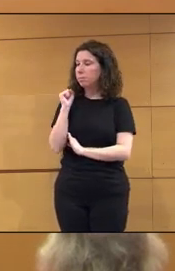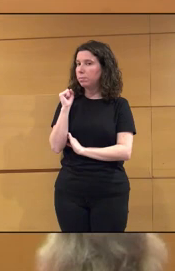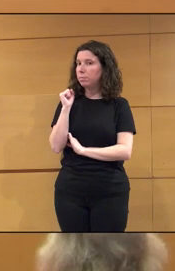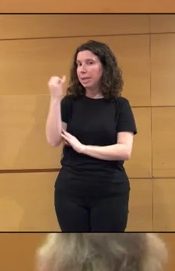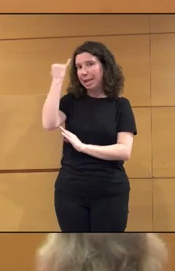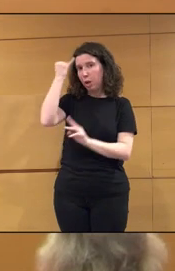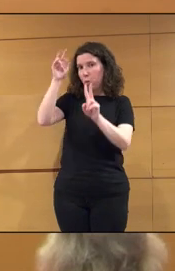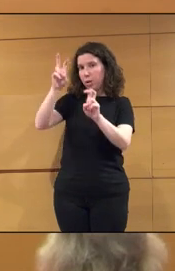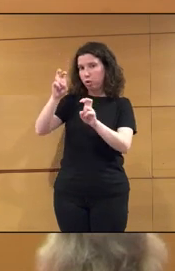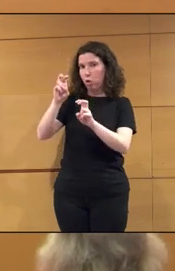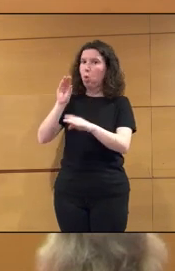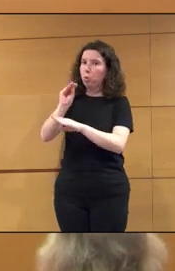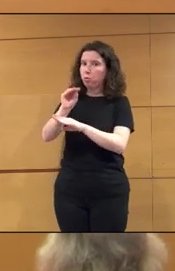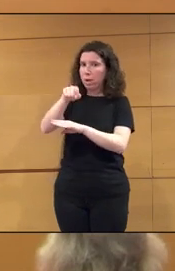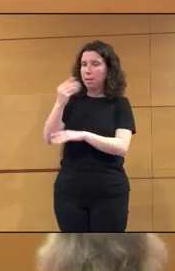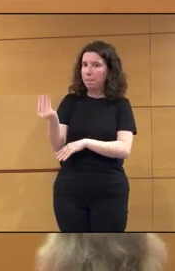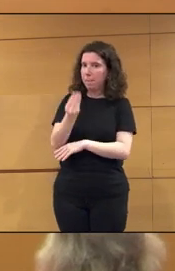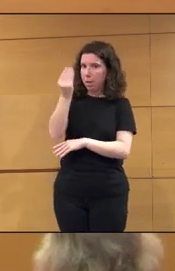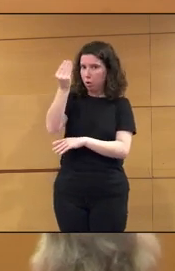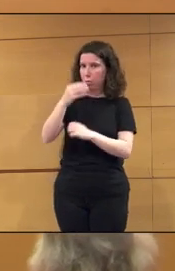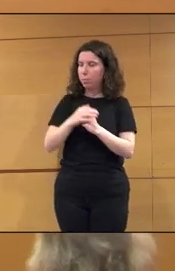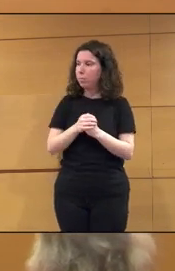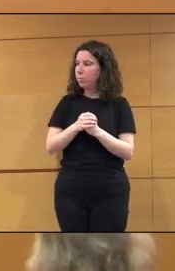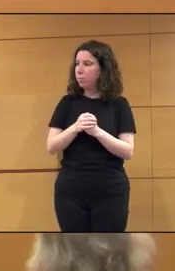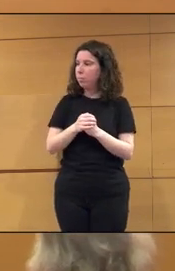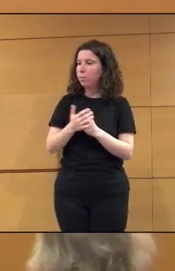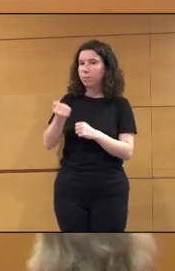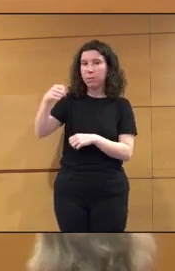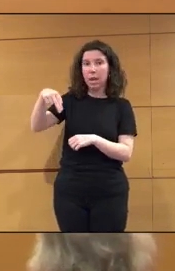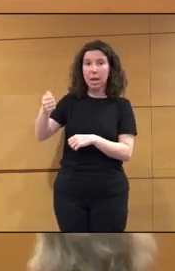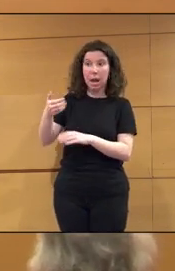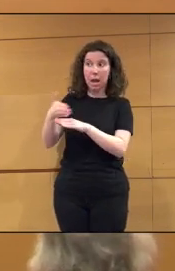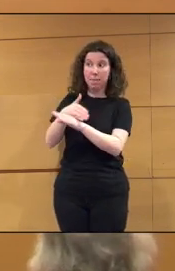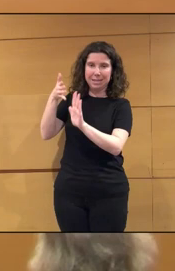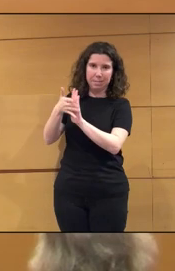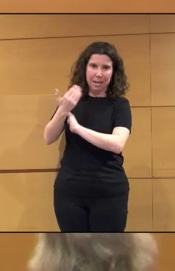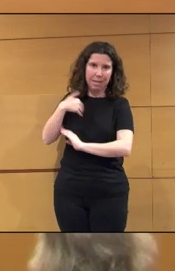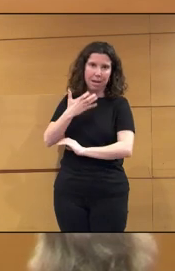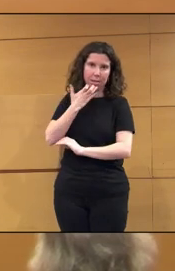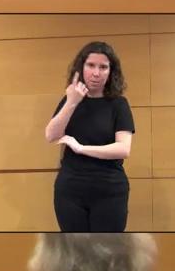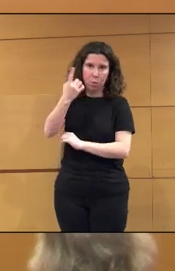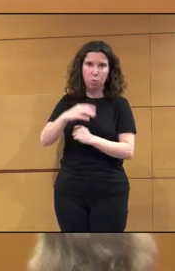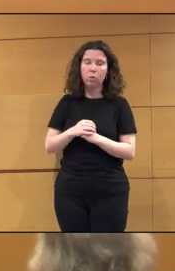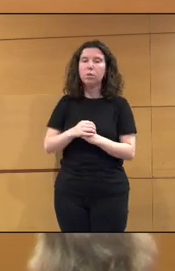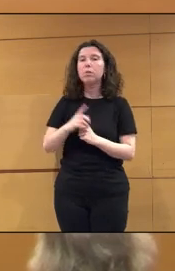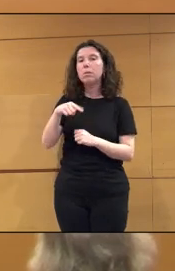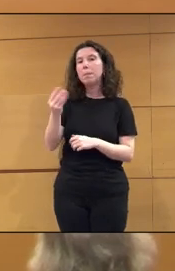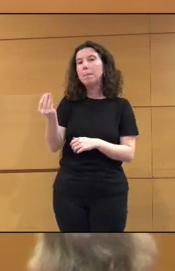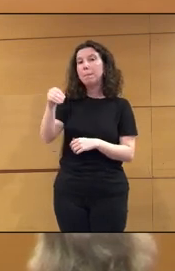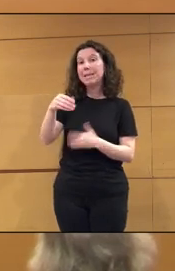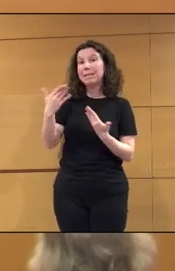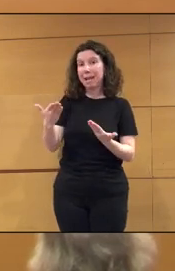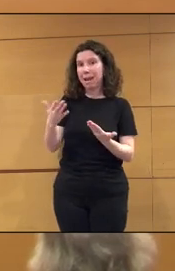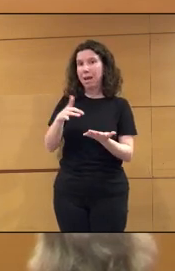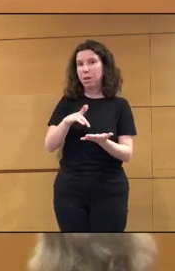innovació docent. L'Anna n'ha comentat un, que és Athena, i en el, també tenim un que ens han nominat ara per un